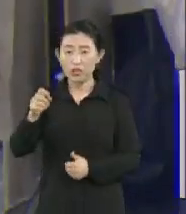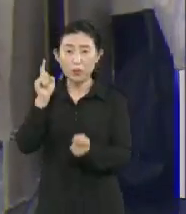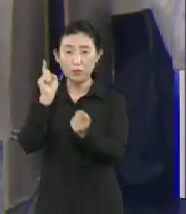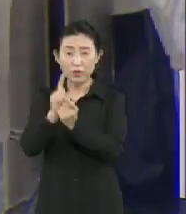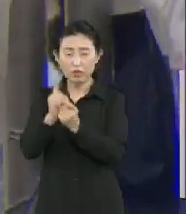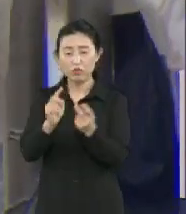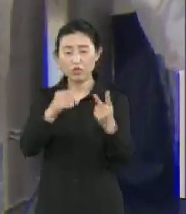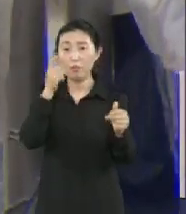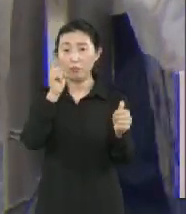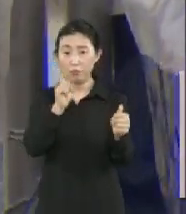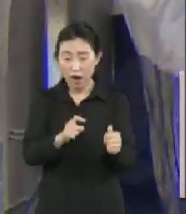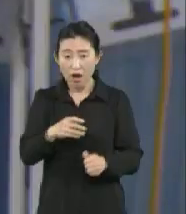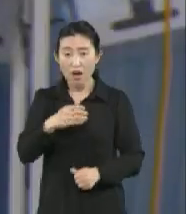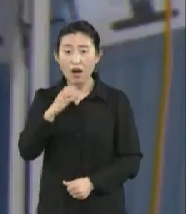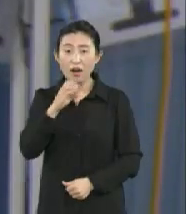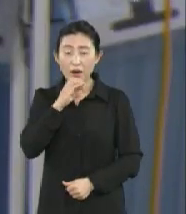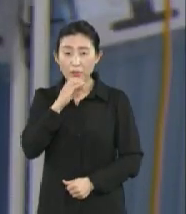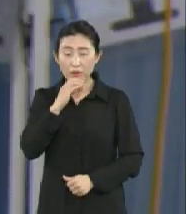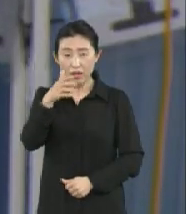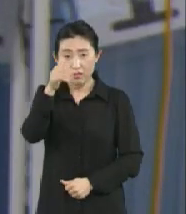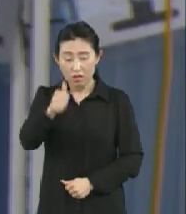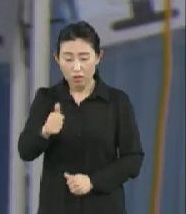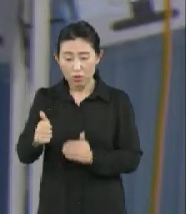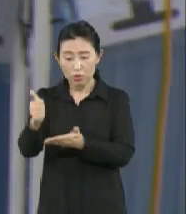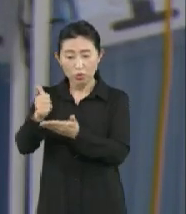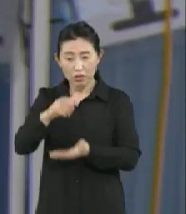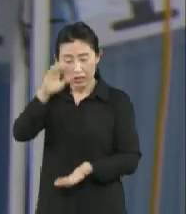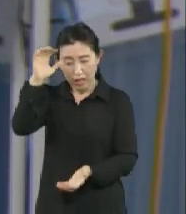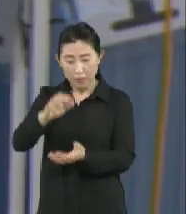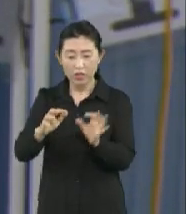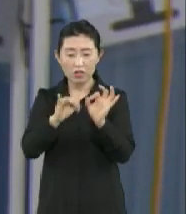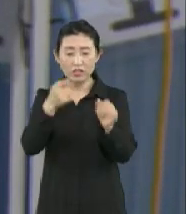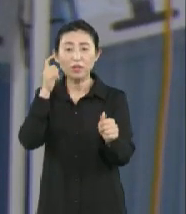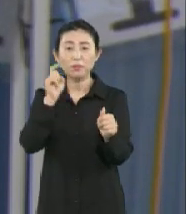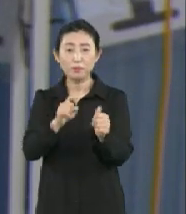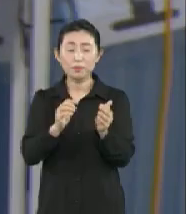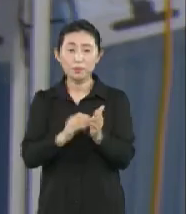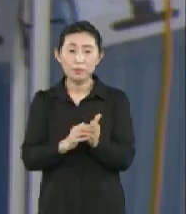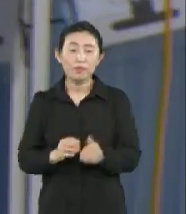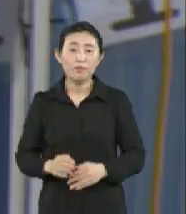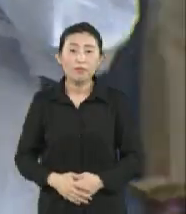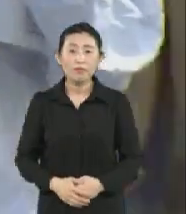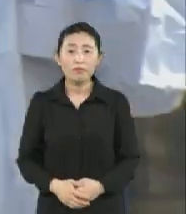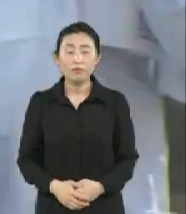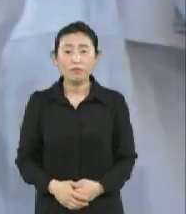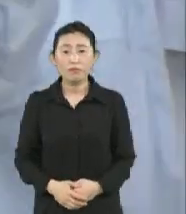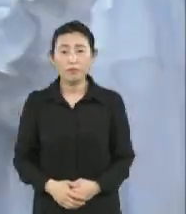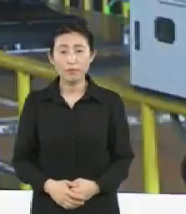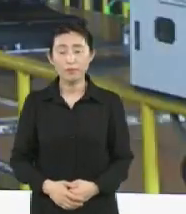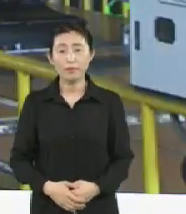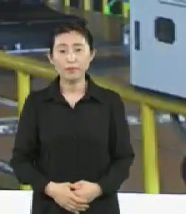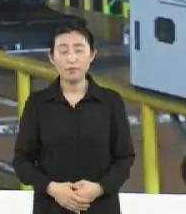접촉자 2명과 카페 운영자와 손님 등 10명이 확진된 것으로 집계됐습니다.